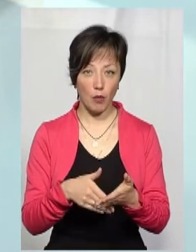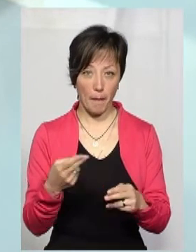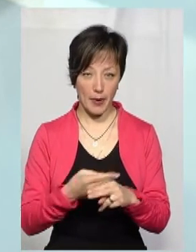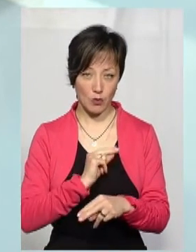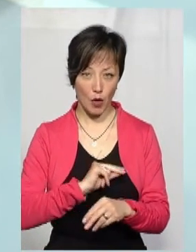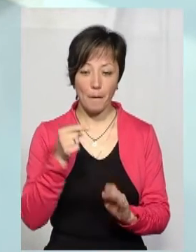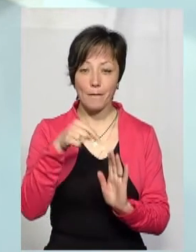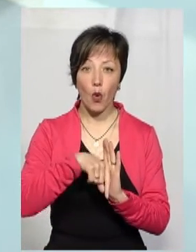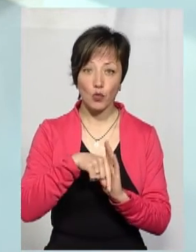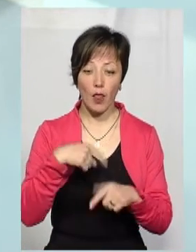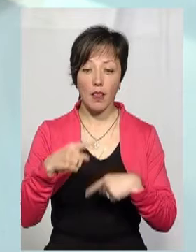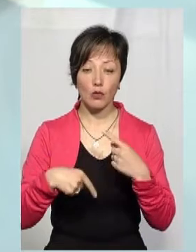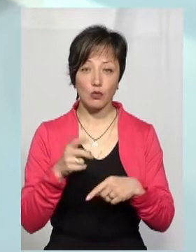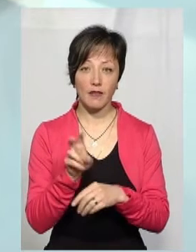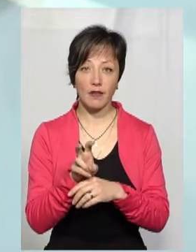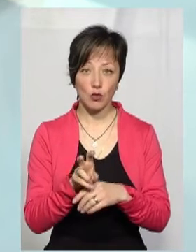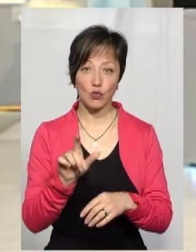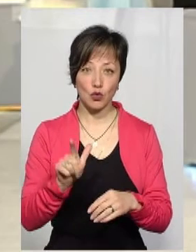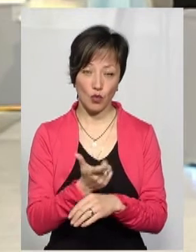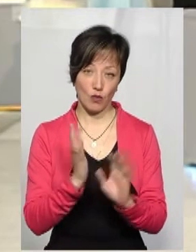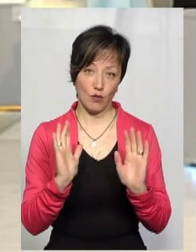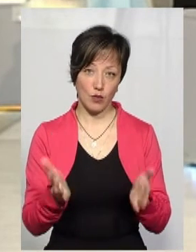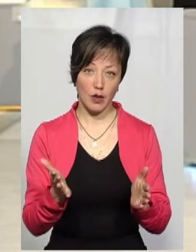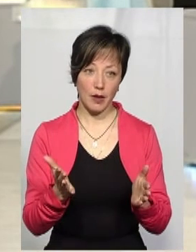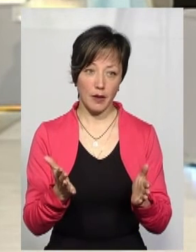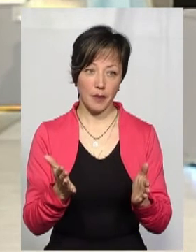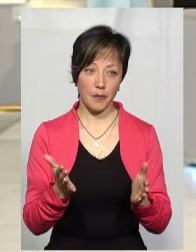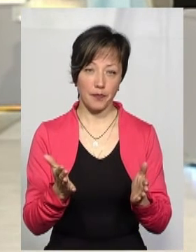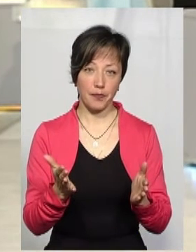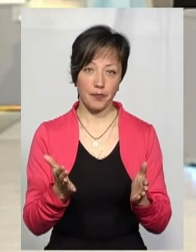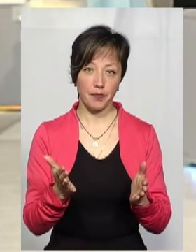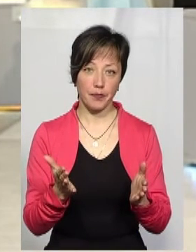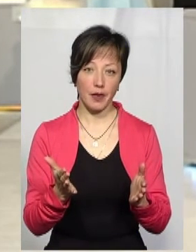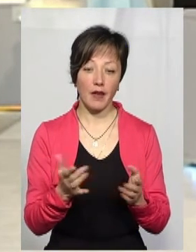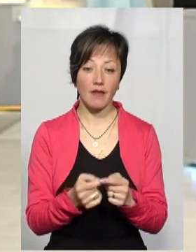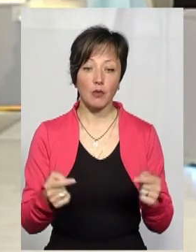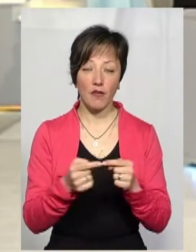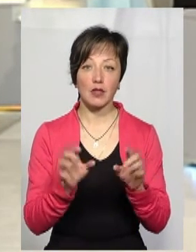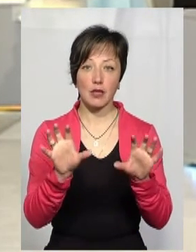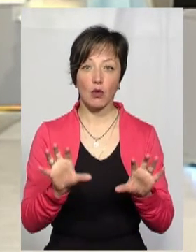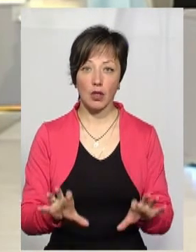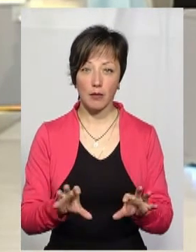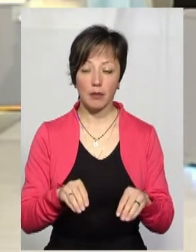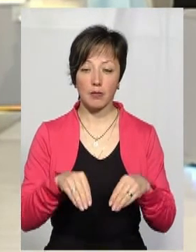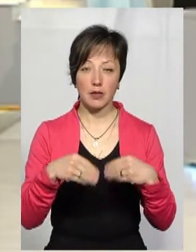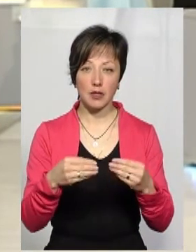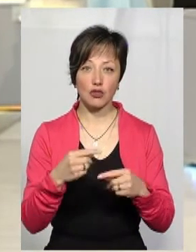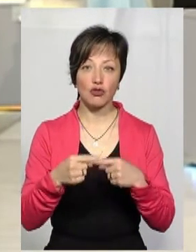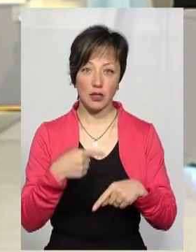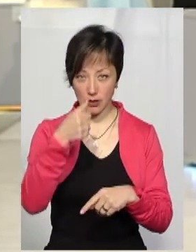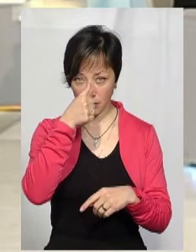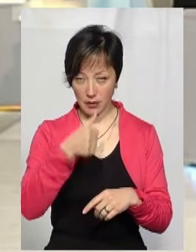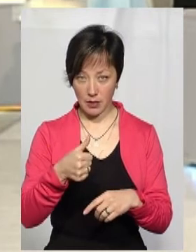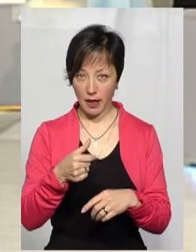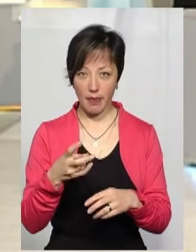по безробіттю. По суті, наступне відвідування, в неї знову ж буде якби, телефони, і відповідно до законодавства призначаємо зараз його через місяць.